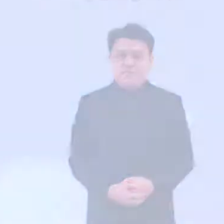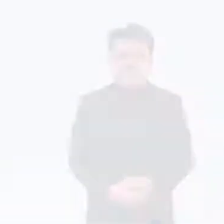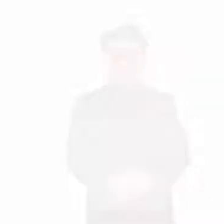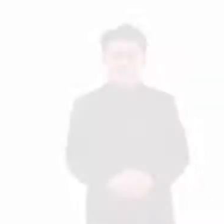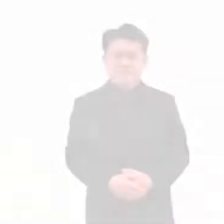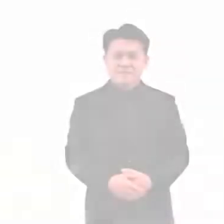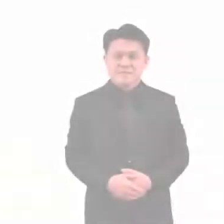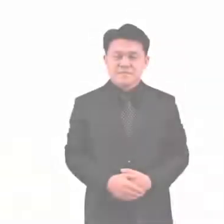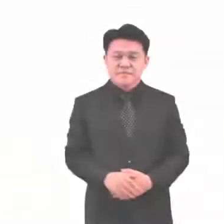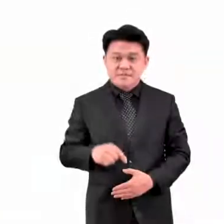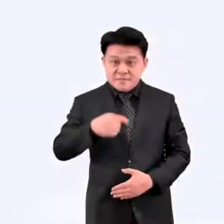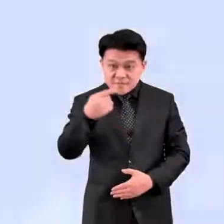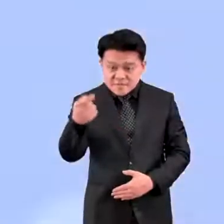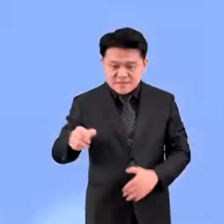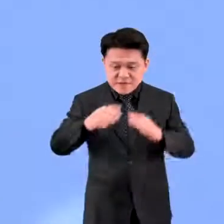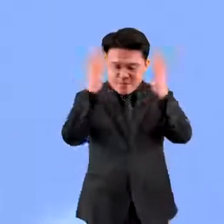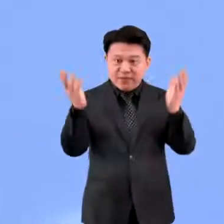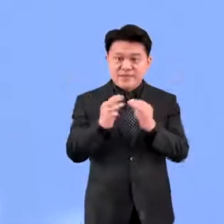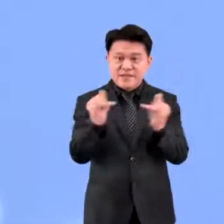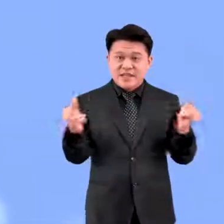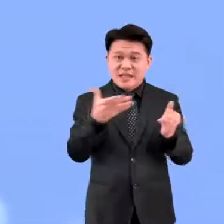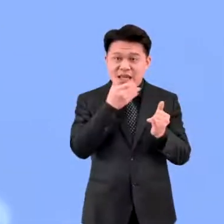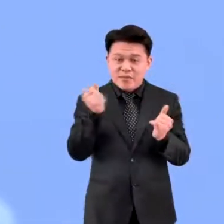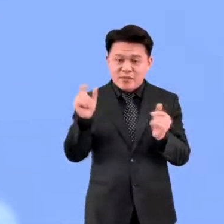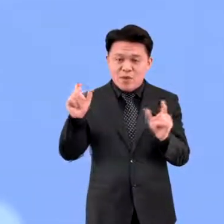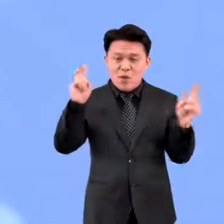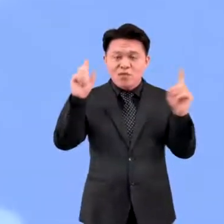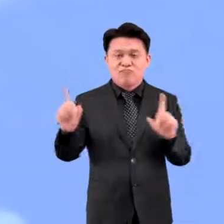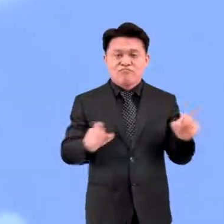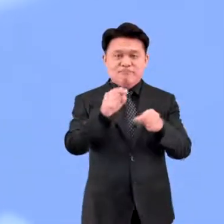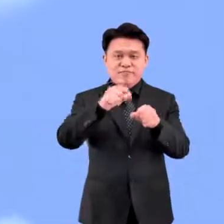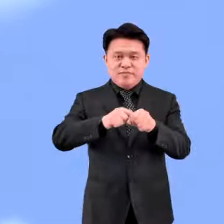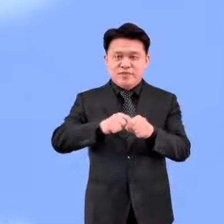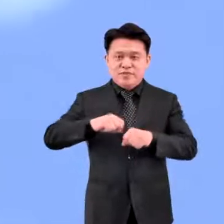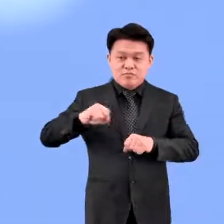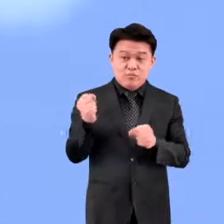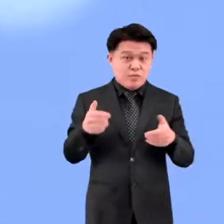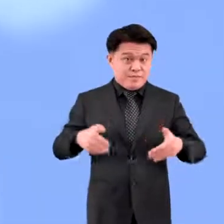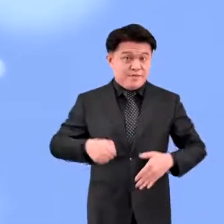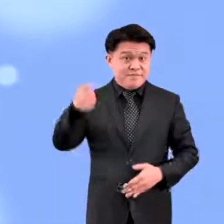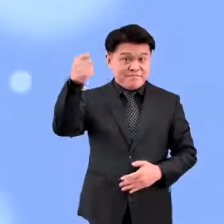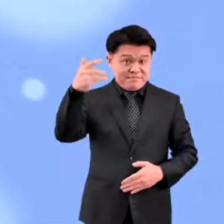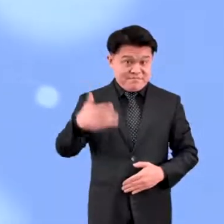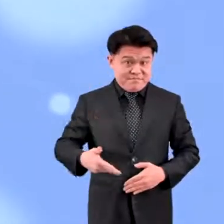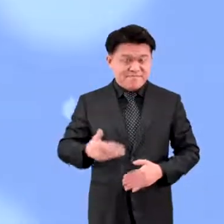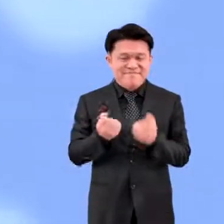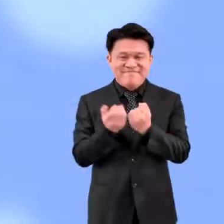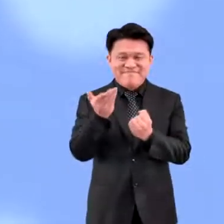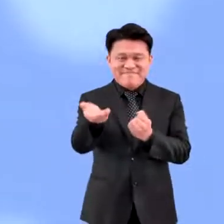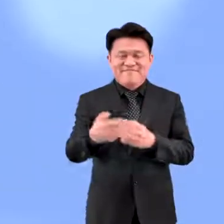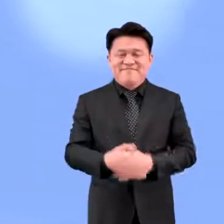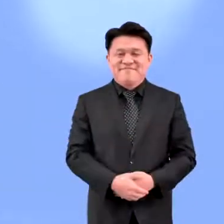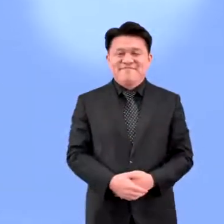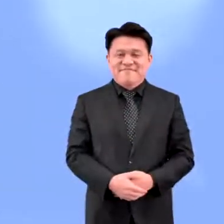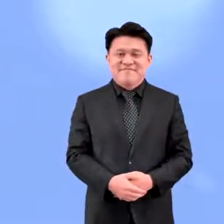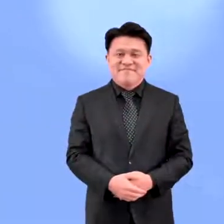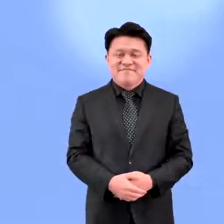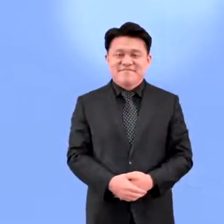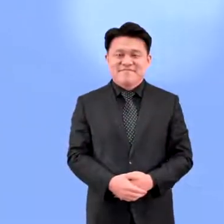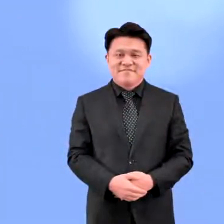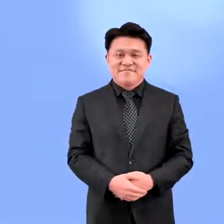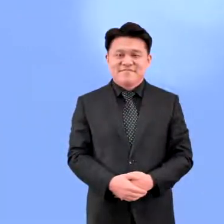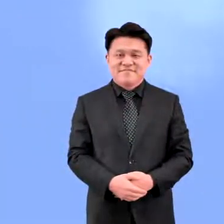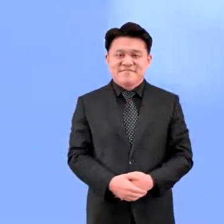중단됩니다. 다음은 모두가 행복한 직장 생활을 위해 지켜야 할 몇 가지 사항들을